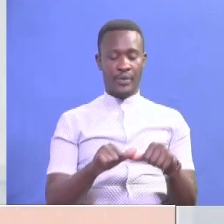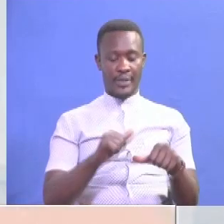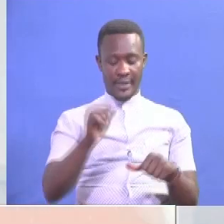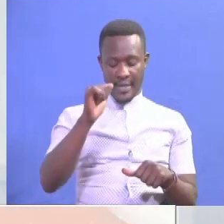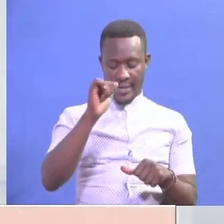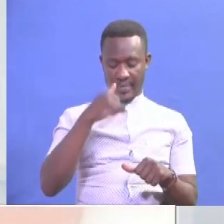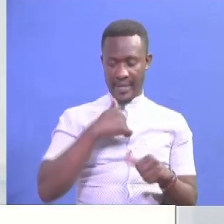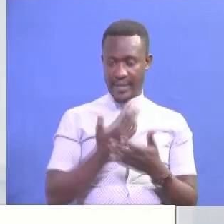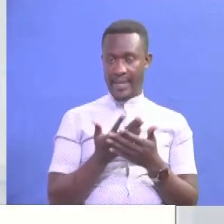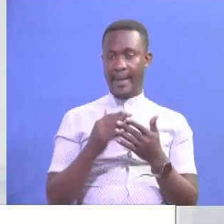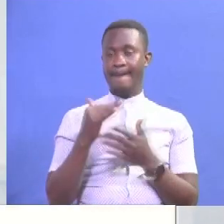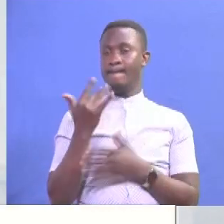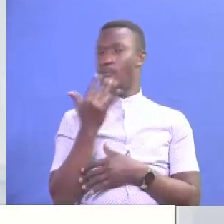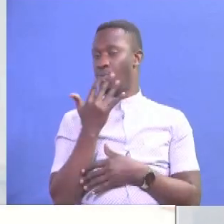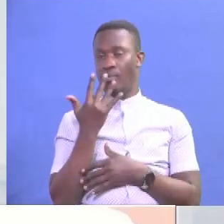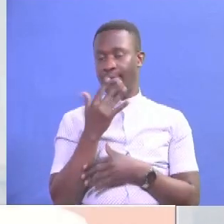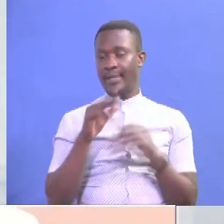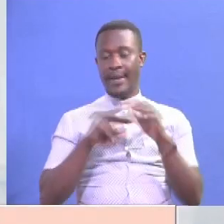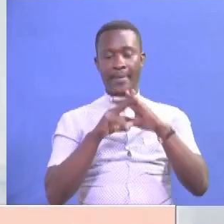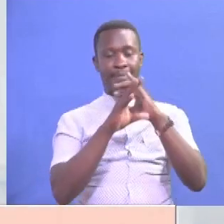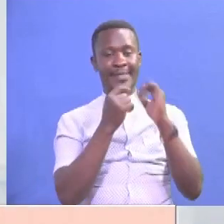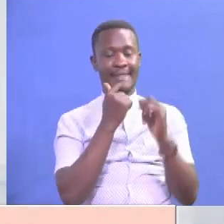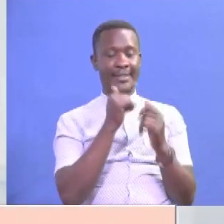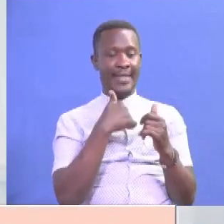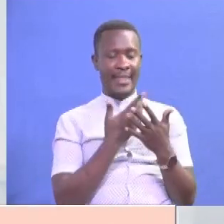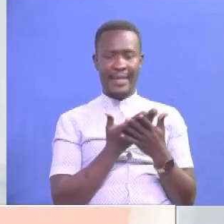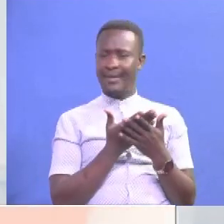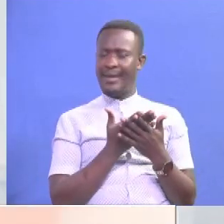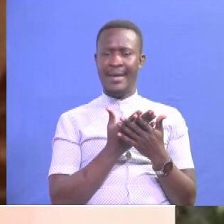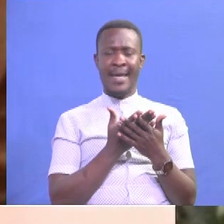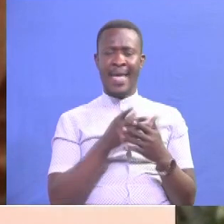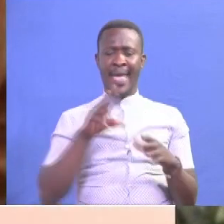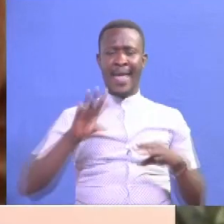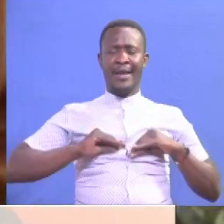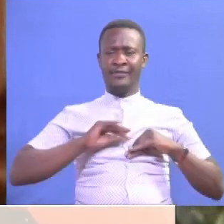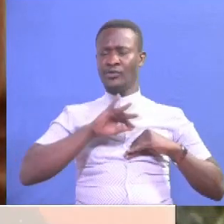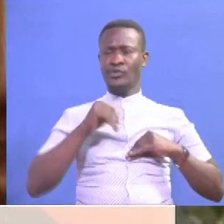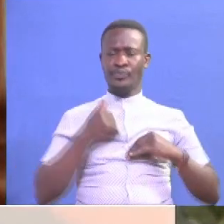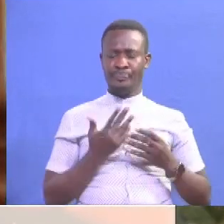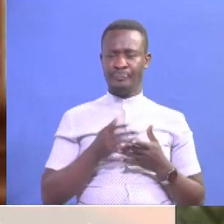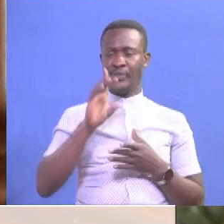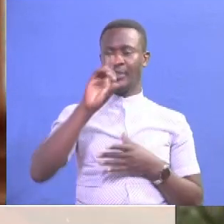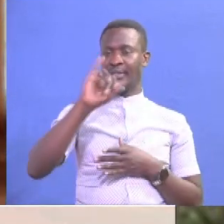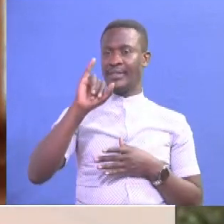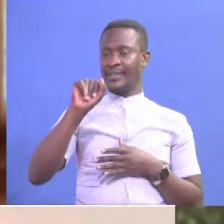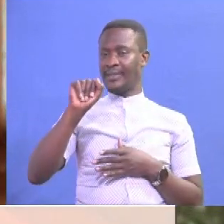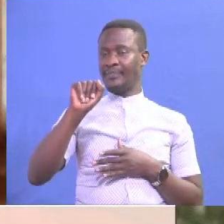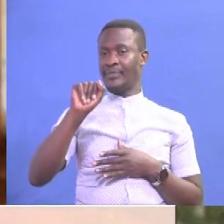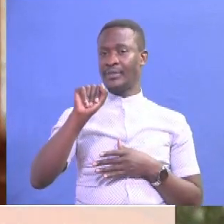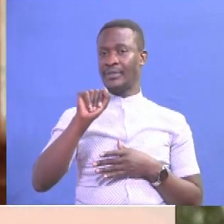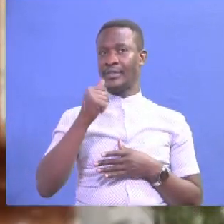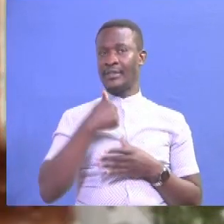Pesa ni kwamba naibu rais Rigathi Gachagua ameelezea kutoridhishwa kwake na hatua ya idara ya upelelezi wa jinai